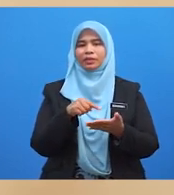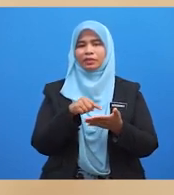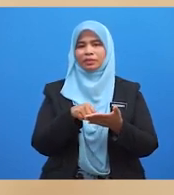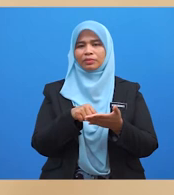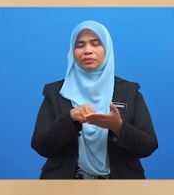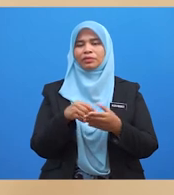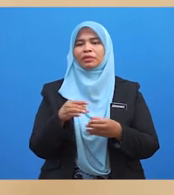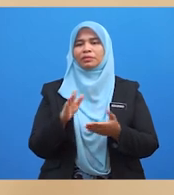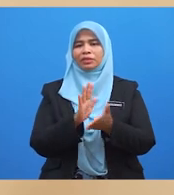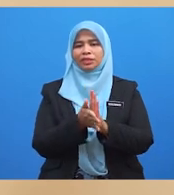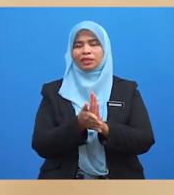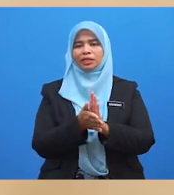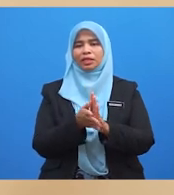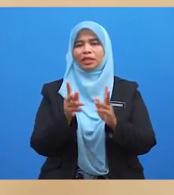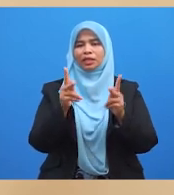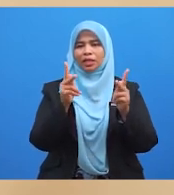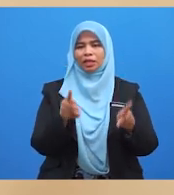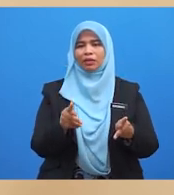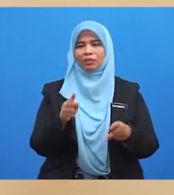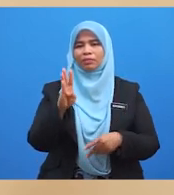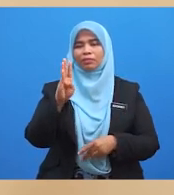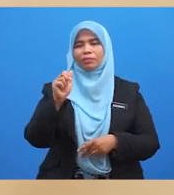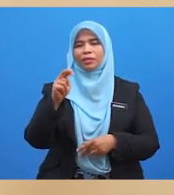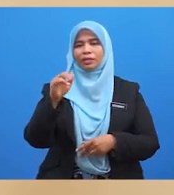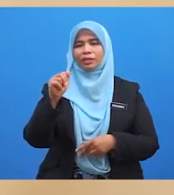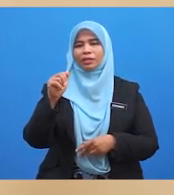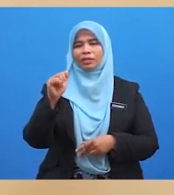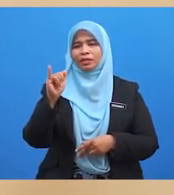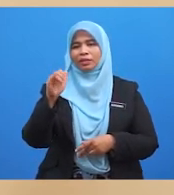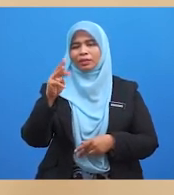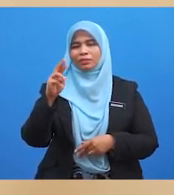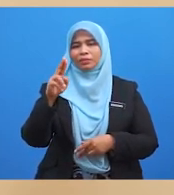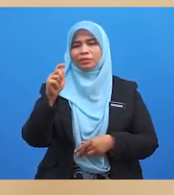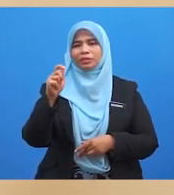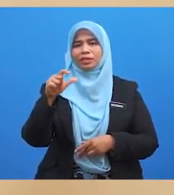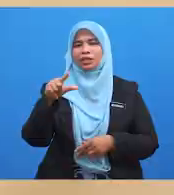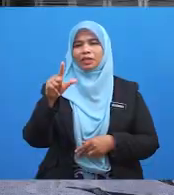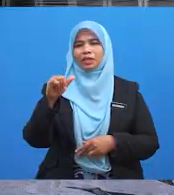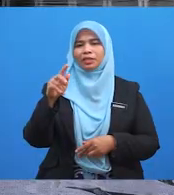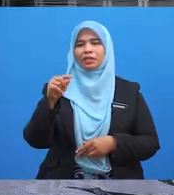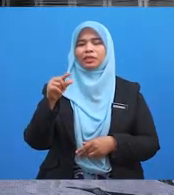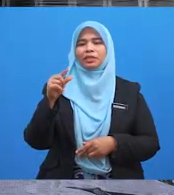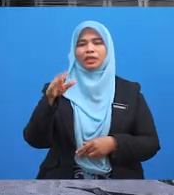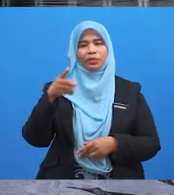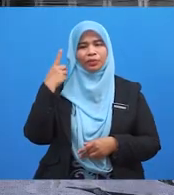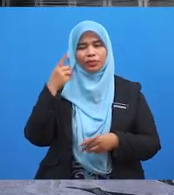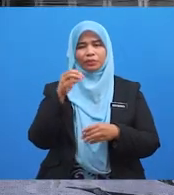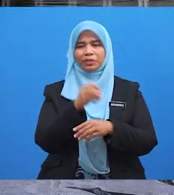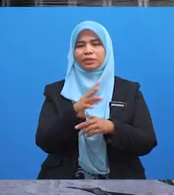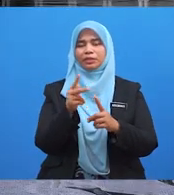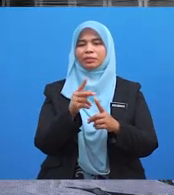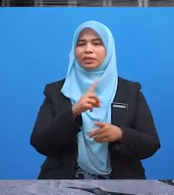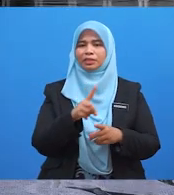Islam mencapai tahap memerangi Islam, akhirnya ramai yang memeluk Islam. Bagi mengukuhkan